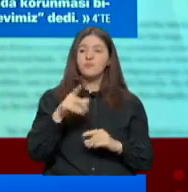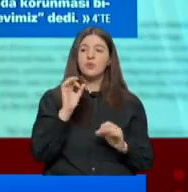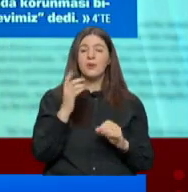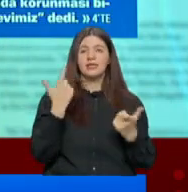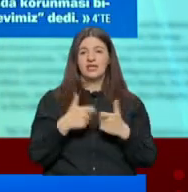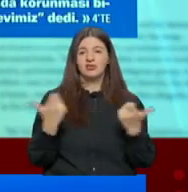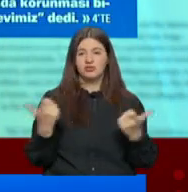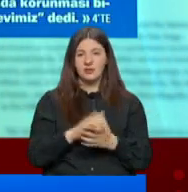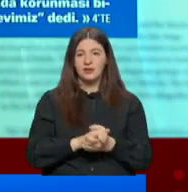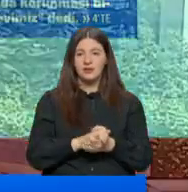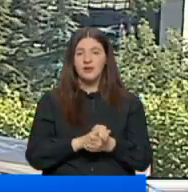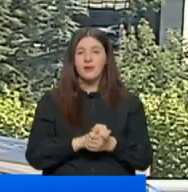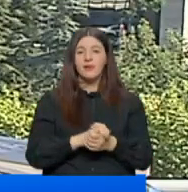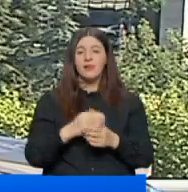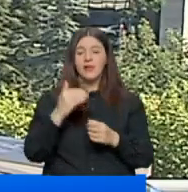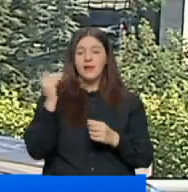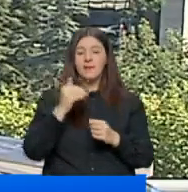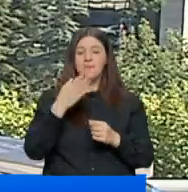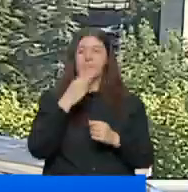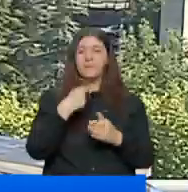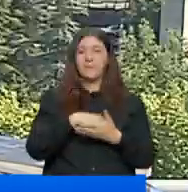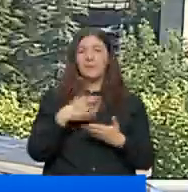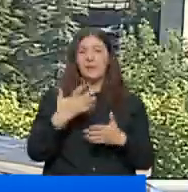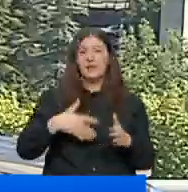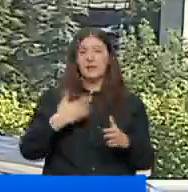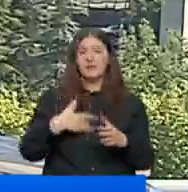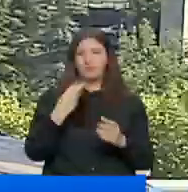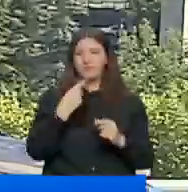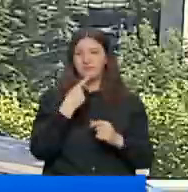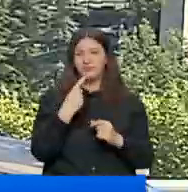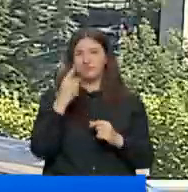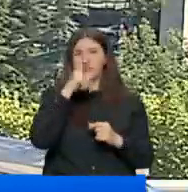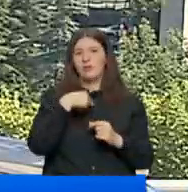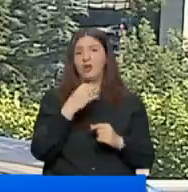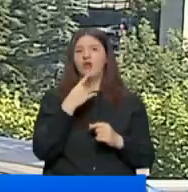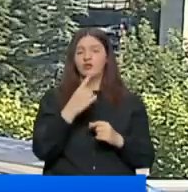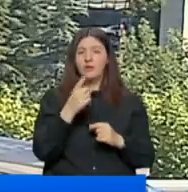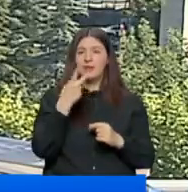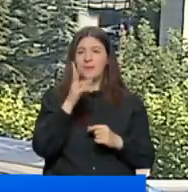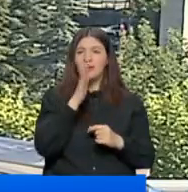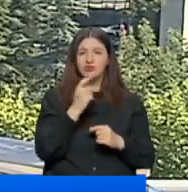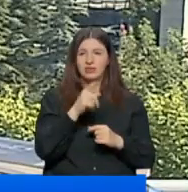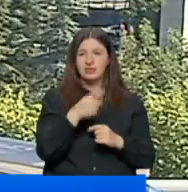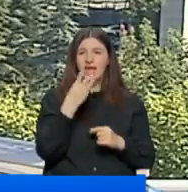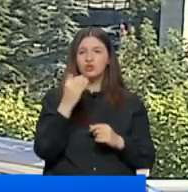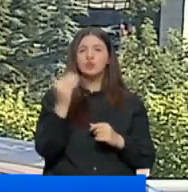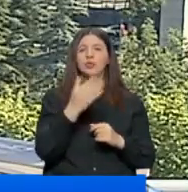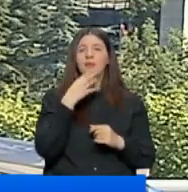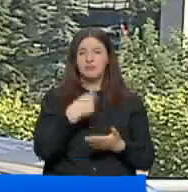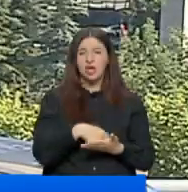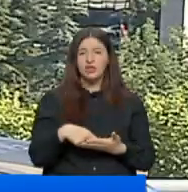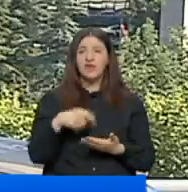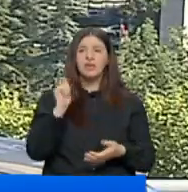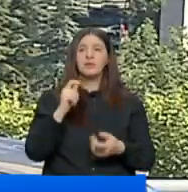bir gelişme. En düşük emekli maaşı, hani merak edildiği için öyle söylüyorum, 2500 liraydı en düşük emekli maaşı